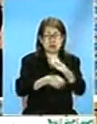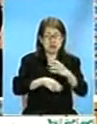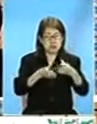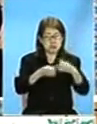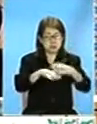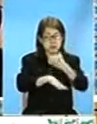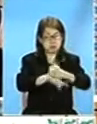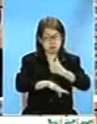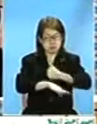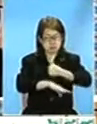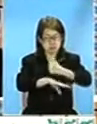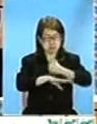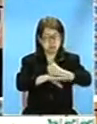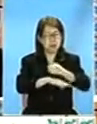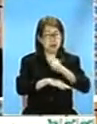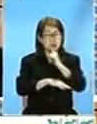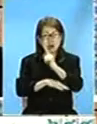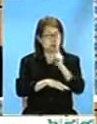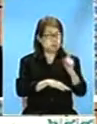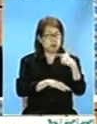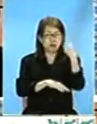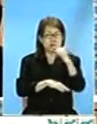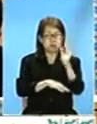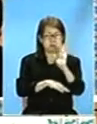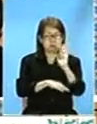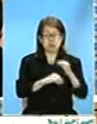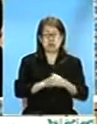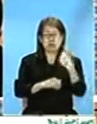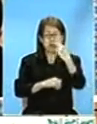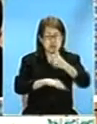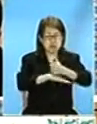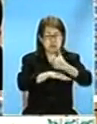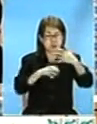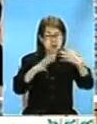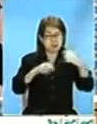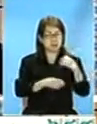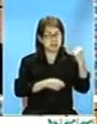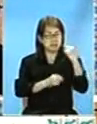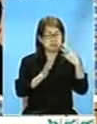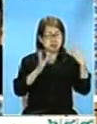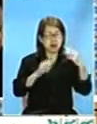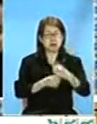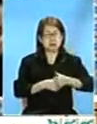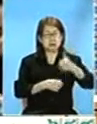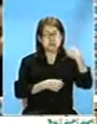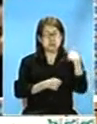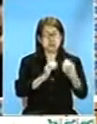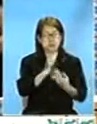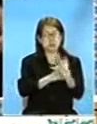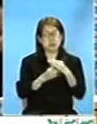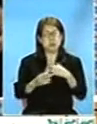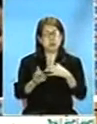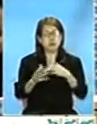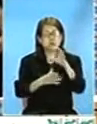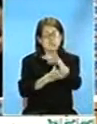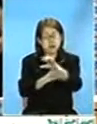าพผมไม่ได้ว่าพรรคใครนะครับแต่พรรคใครที่เป็นใหญ่แล้วลุกแก่อำนาจก็จะมีโอกาสครับในการเข้าไปแทรกแซงครอบ